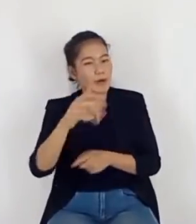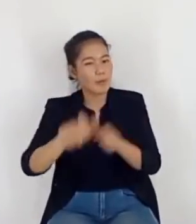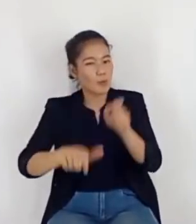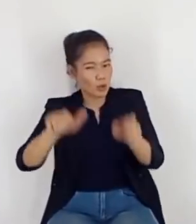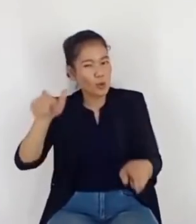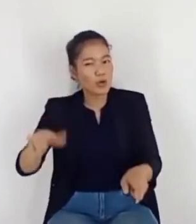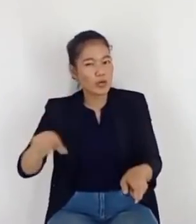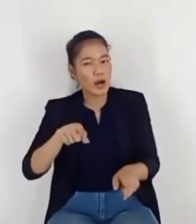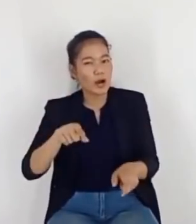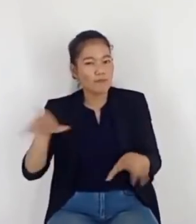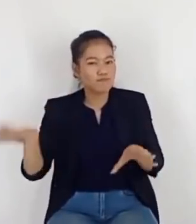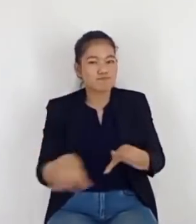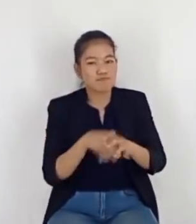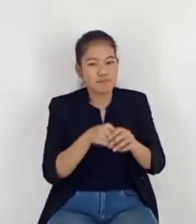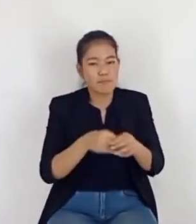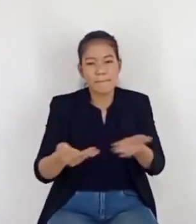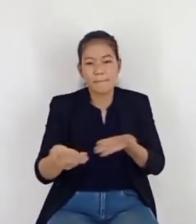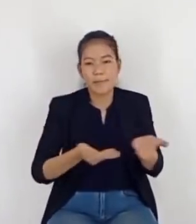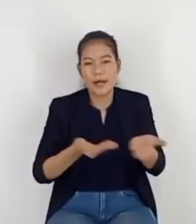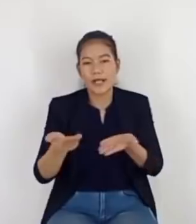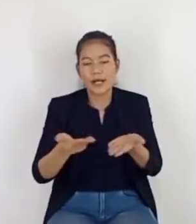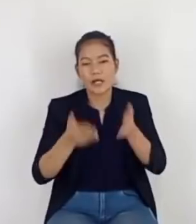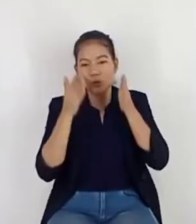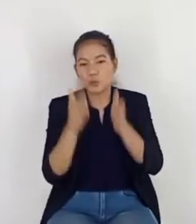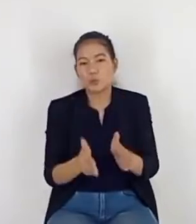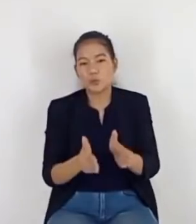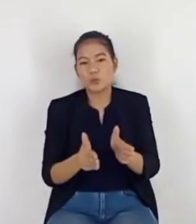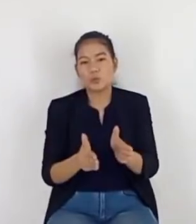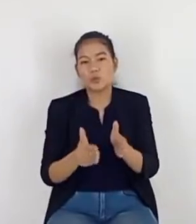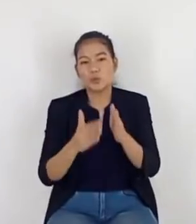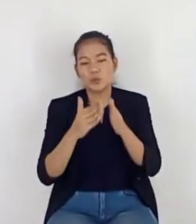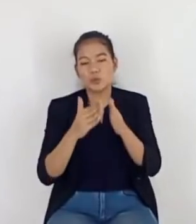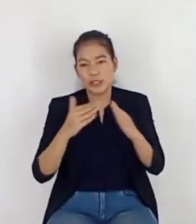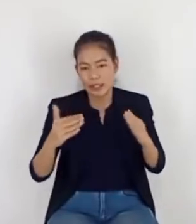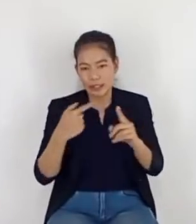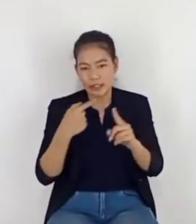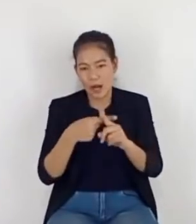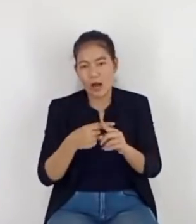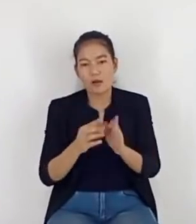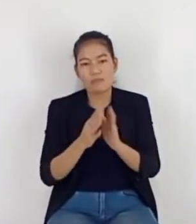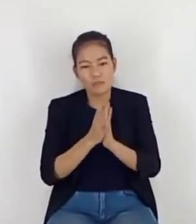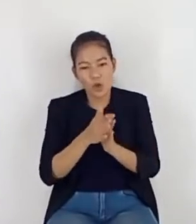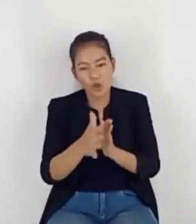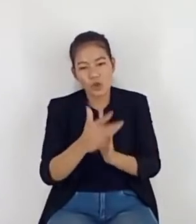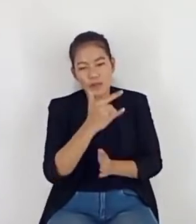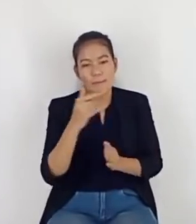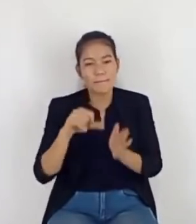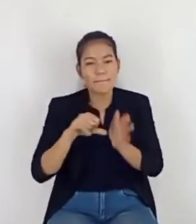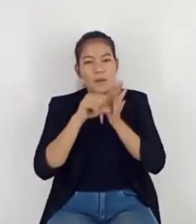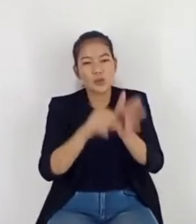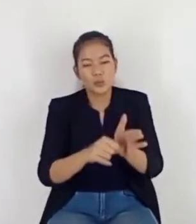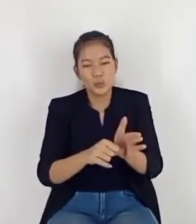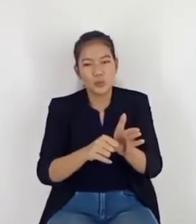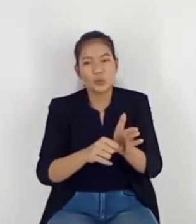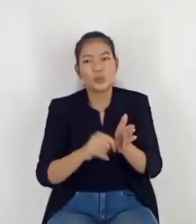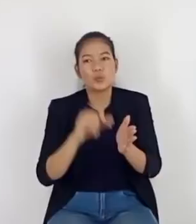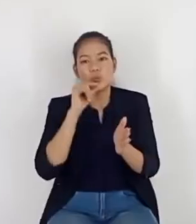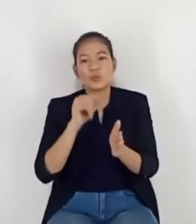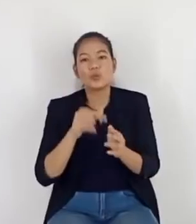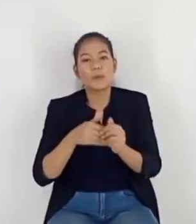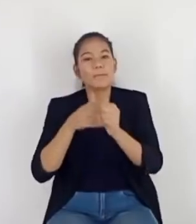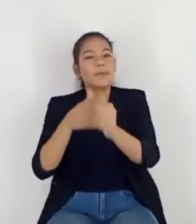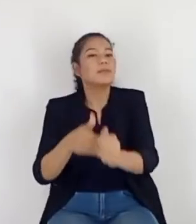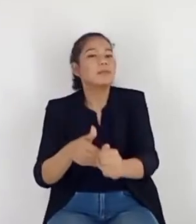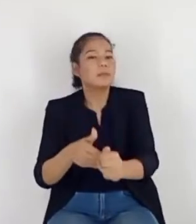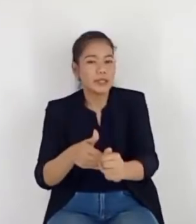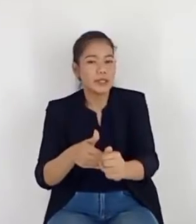ini ke dalam pelayanan di bidang-bidang khusus di jemaat ini. Teguhkanlah saudara-saudara ini dalam kebenaran-Mu. Pimpinlah